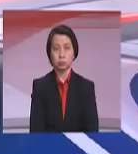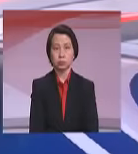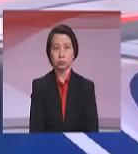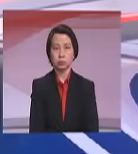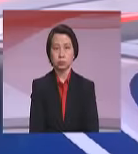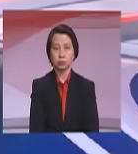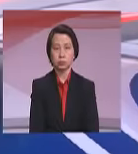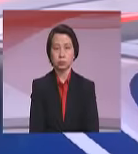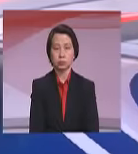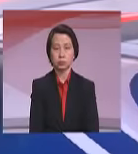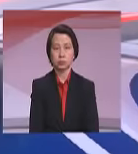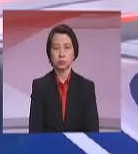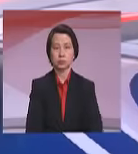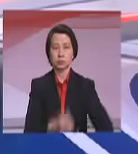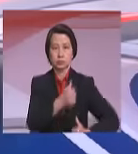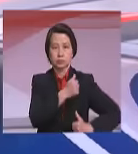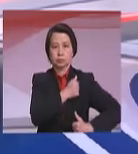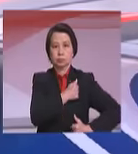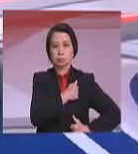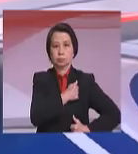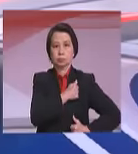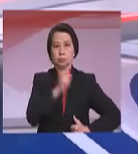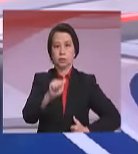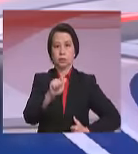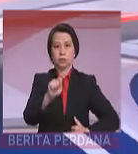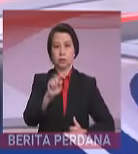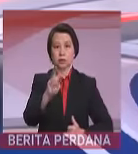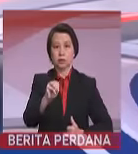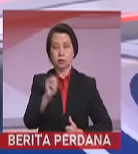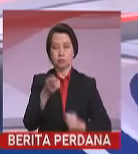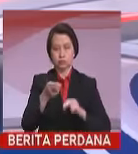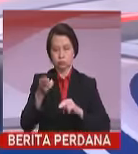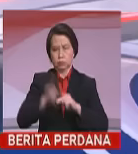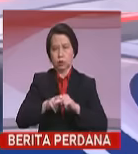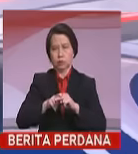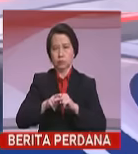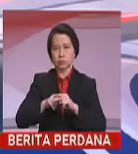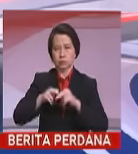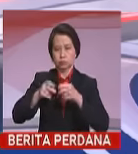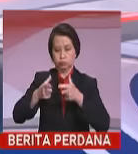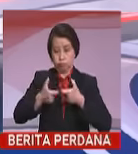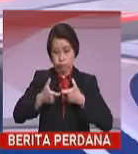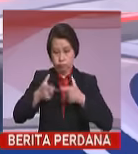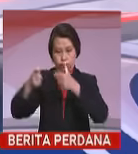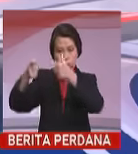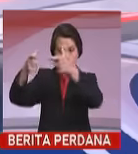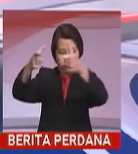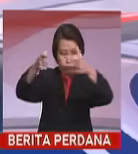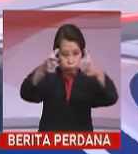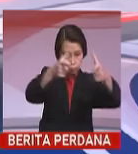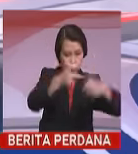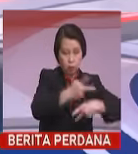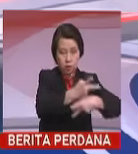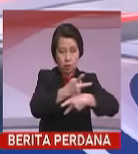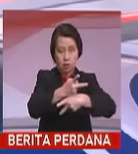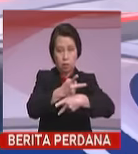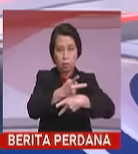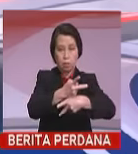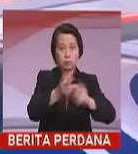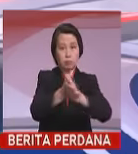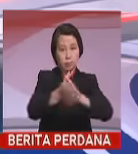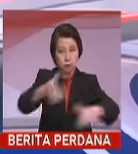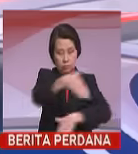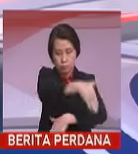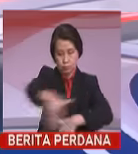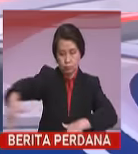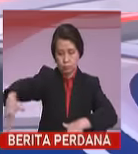Bertemu kembali. Angkatan Tentera Malaysia ATM akan menambah bilangan drone bagi memperkukuh lagi kawalan keselamatan di sekitar